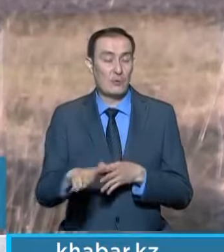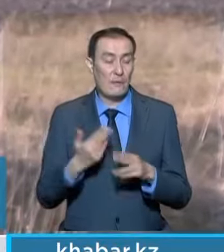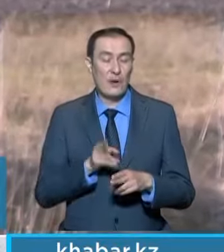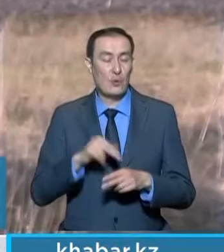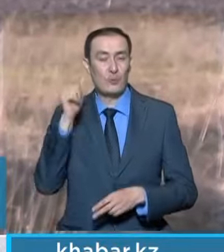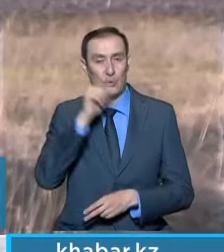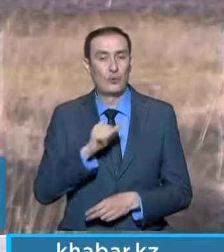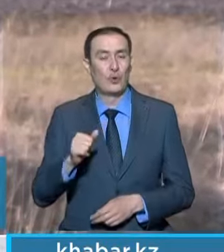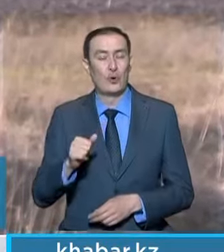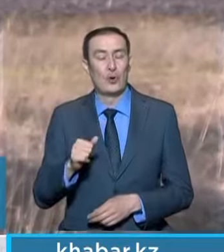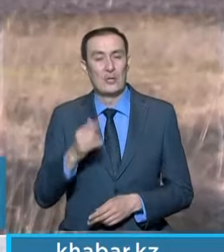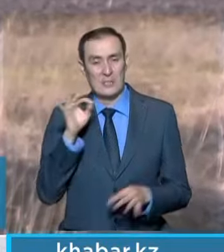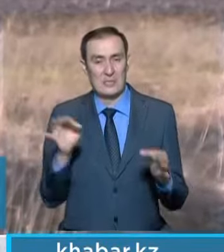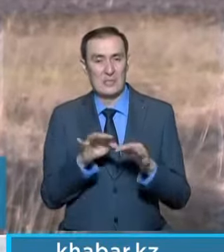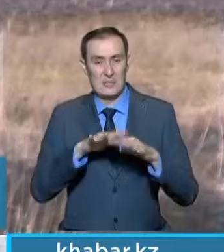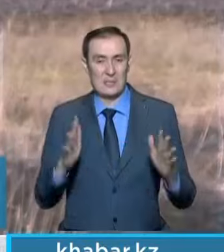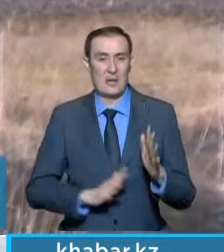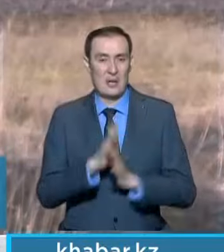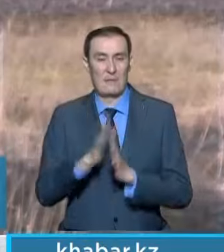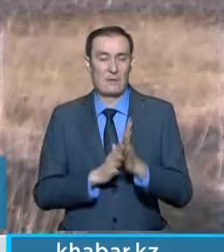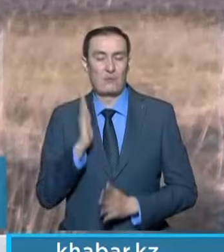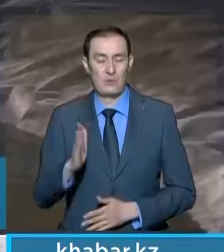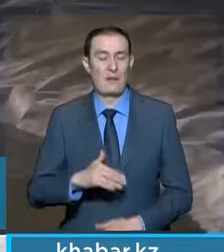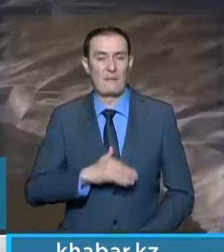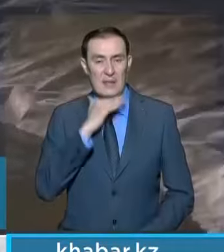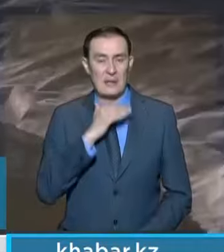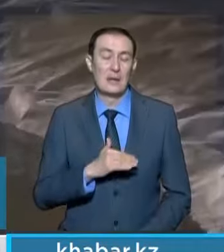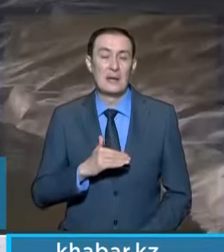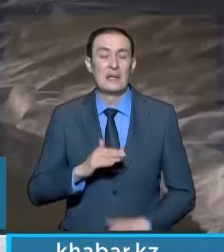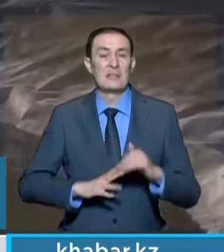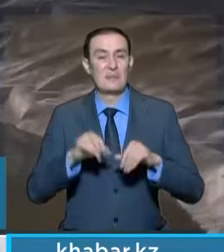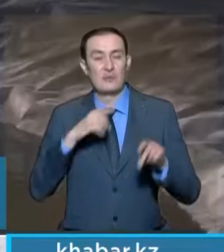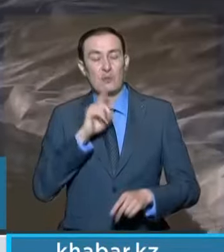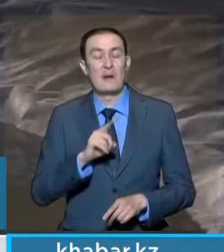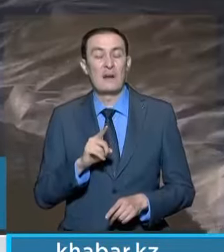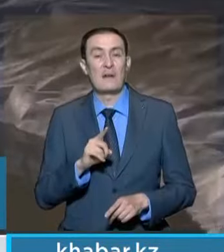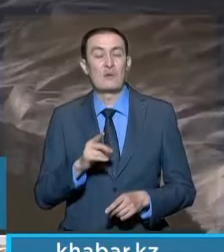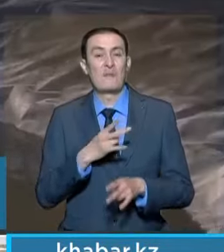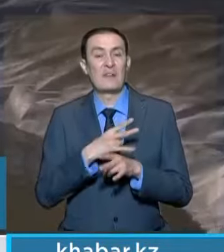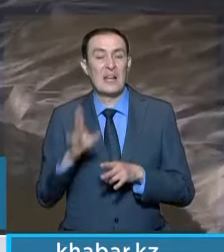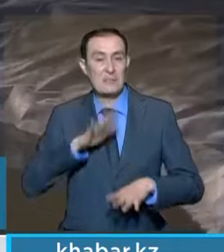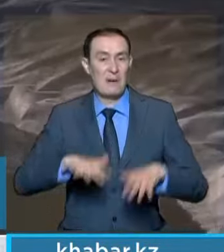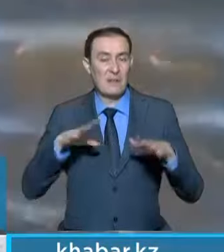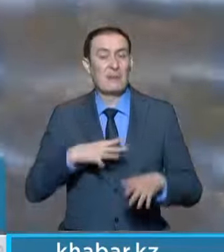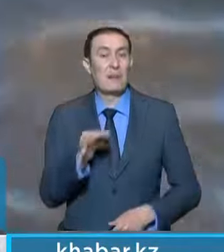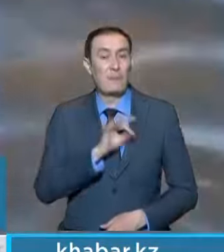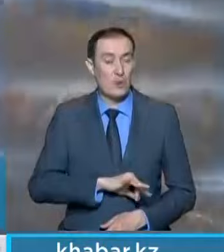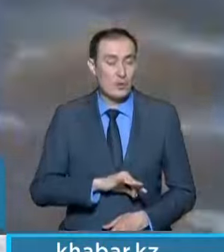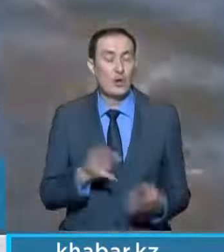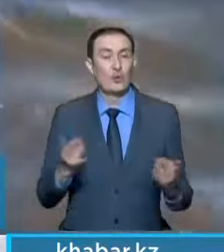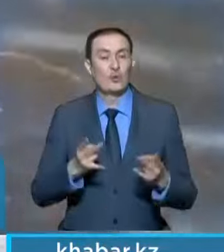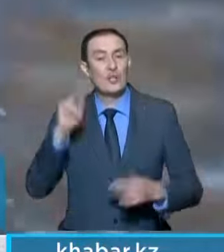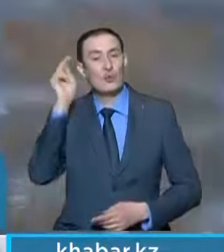году, думаю, будет сено будет для населения хватать. Специалисты уверены, чтобы вместо вреда паводки приносили пользу,